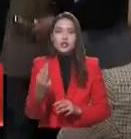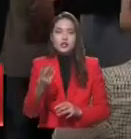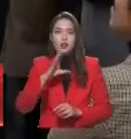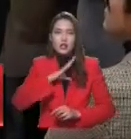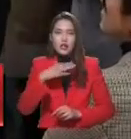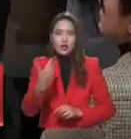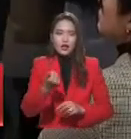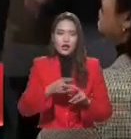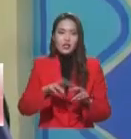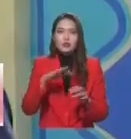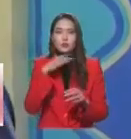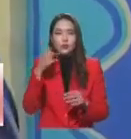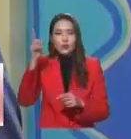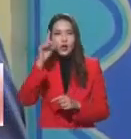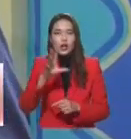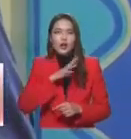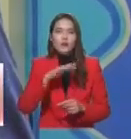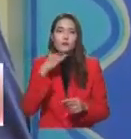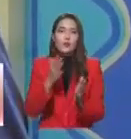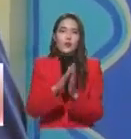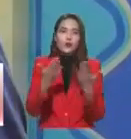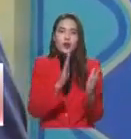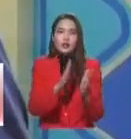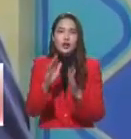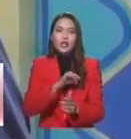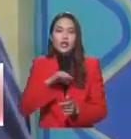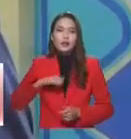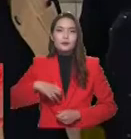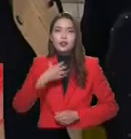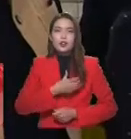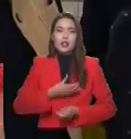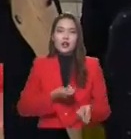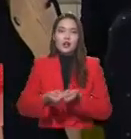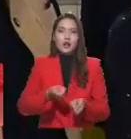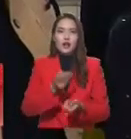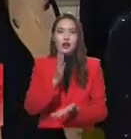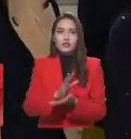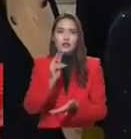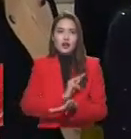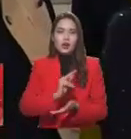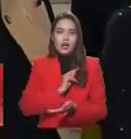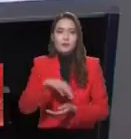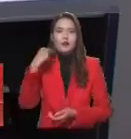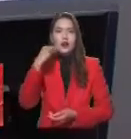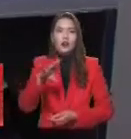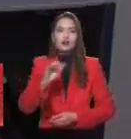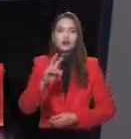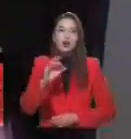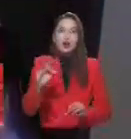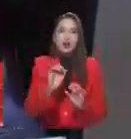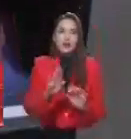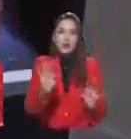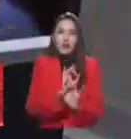Туркестане. Он подчеркнул, что книгоиздание является одним из главных направлений в идеологической работе. Касым-Жомарт Токаев сказал, что мечтает